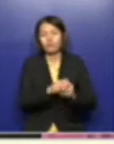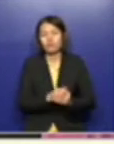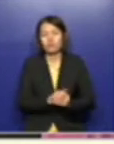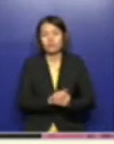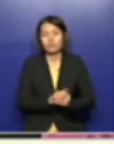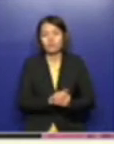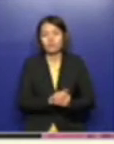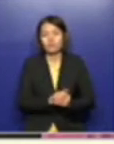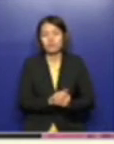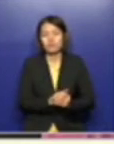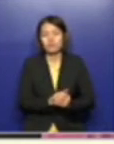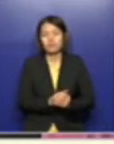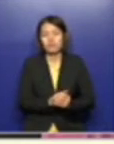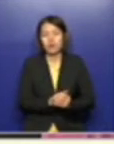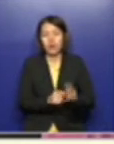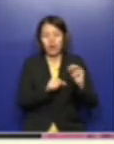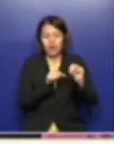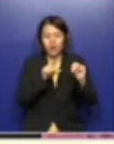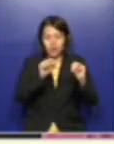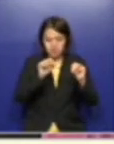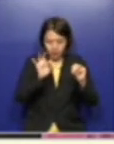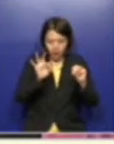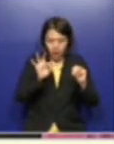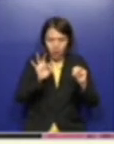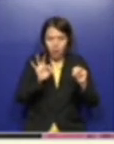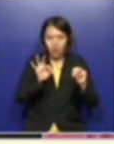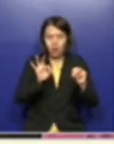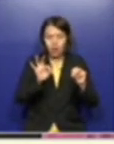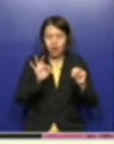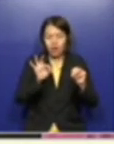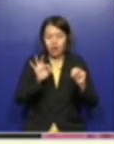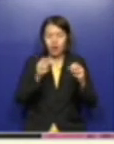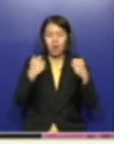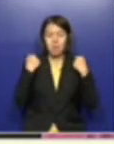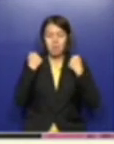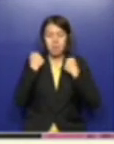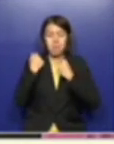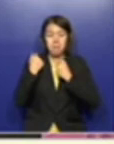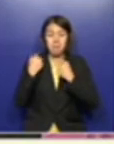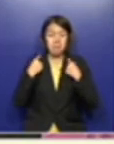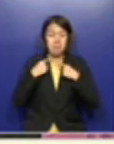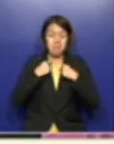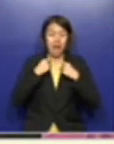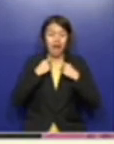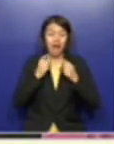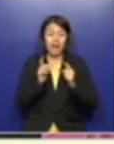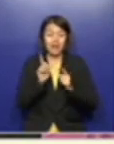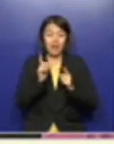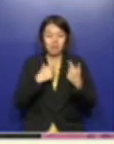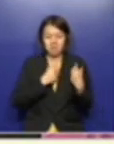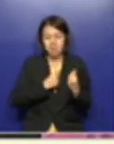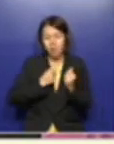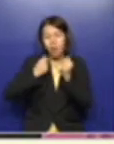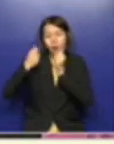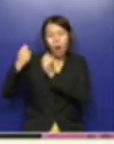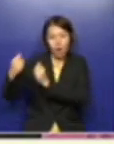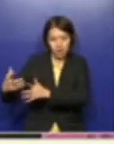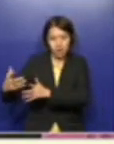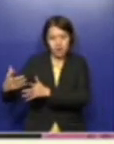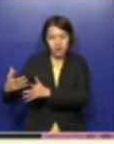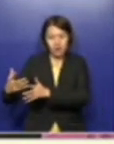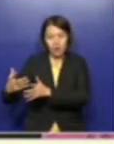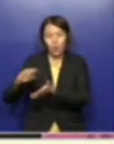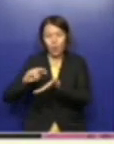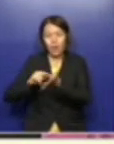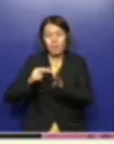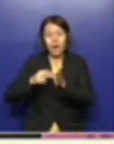ของพระราชบัญญัติและมาตรา29ว่าการถอดจีวรแต่ไม่เปล่งวาจาพ้นจากความเป็นภิกษุ